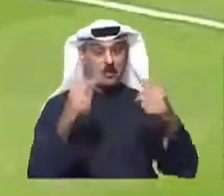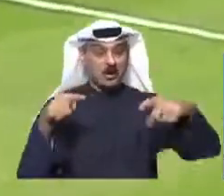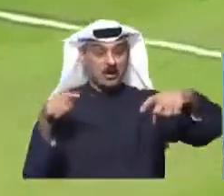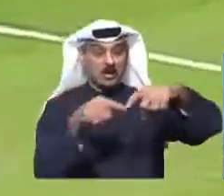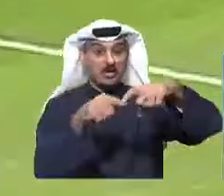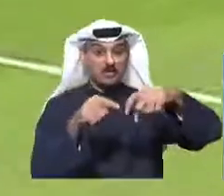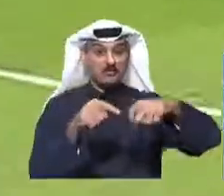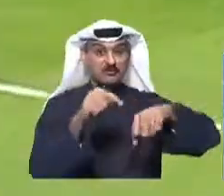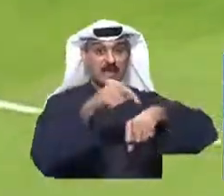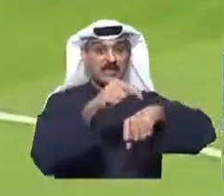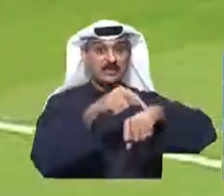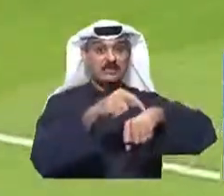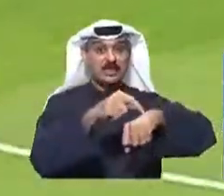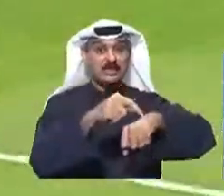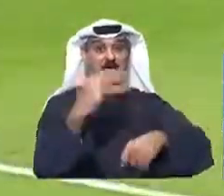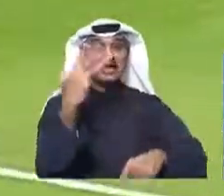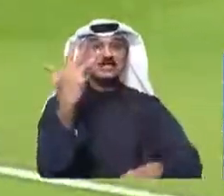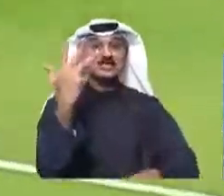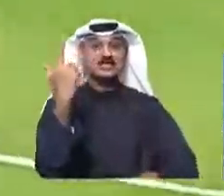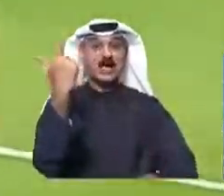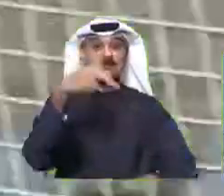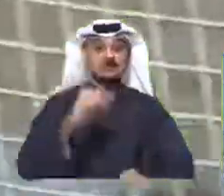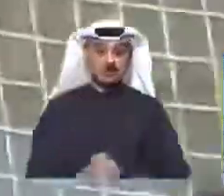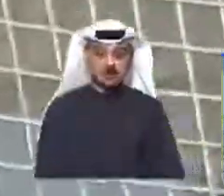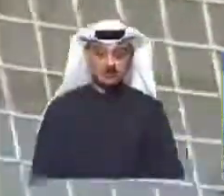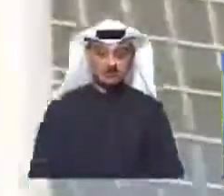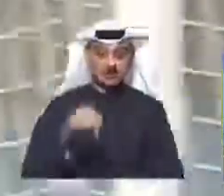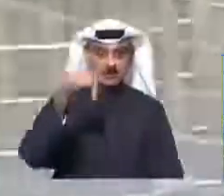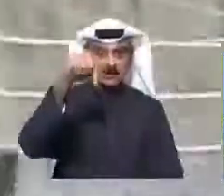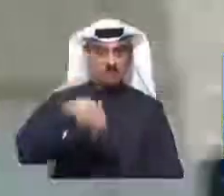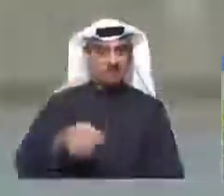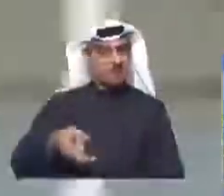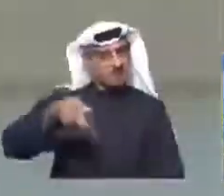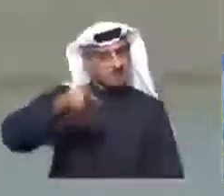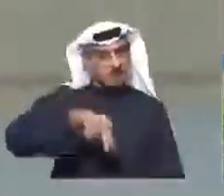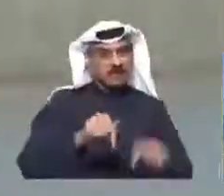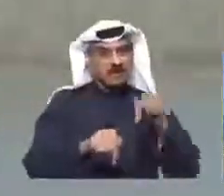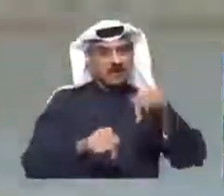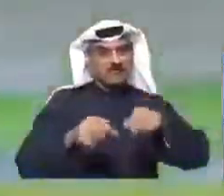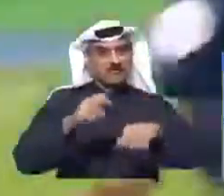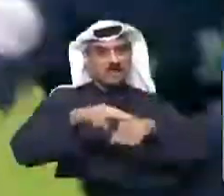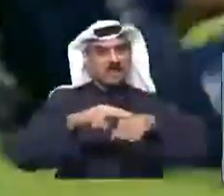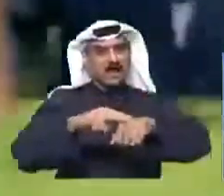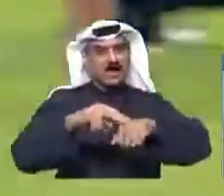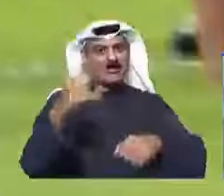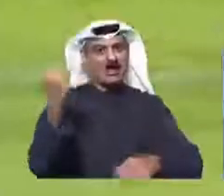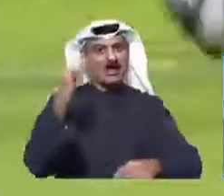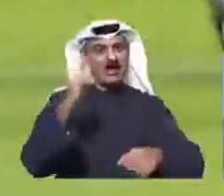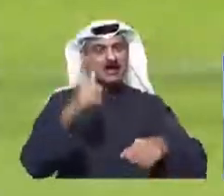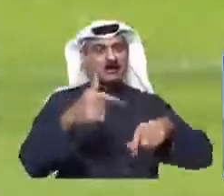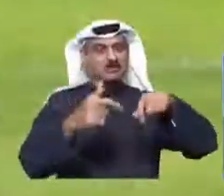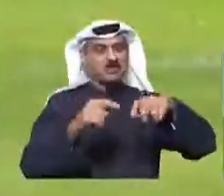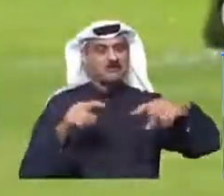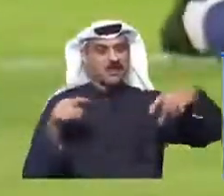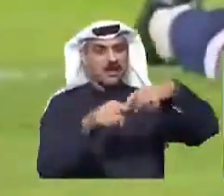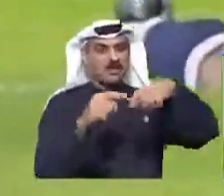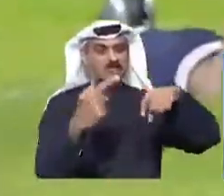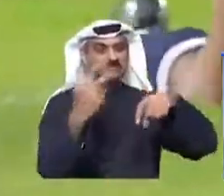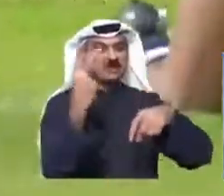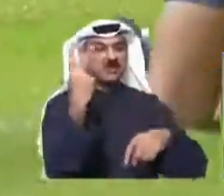الدقيقة 79، لكن حسن حمدان منح نقاط المباراة العربي بتسجيل الهدف الثاني في